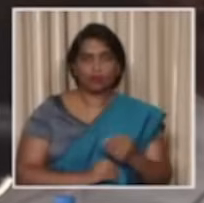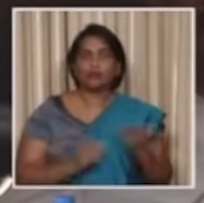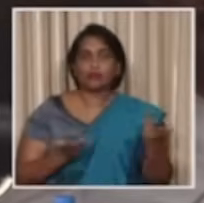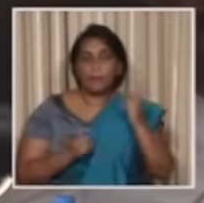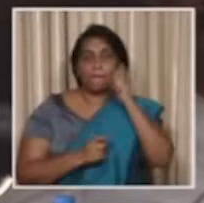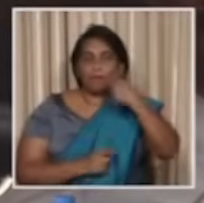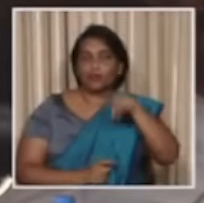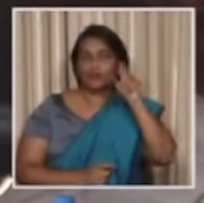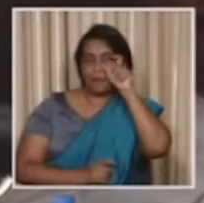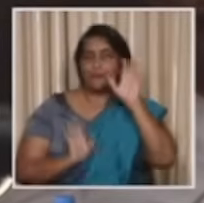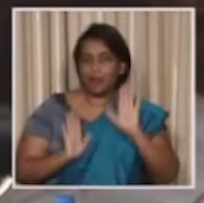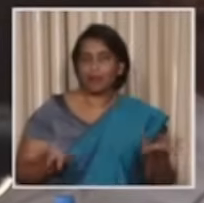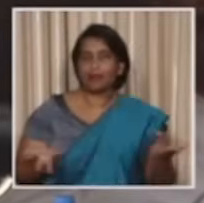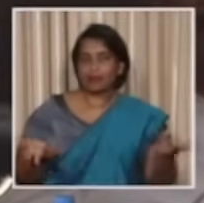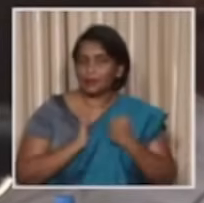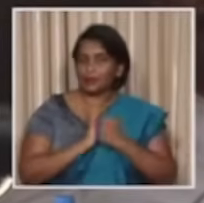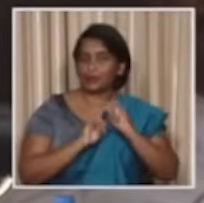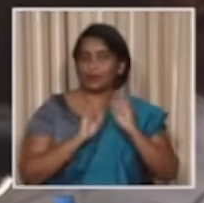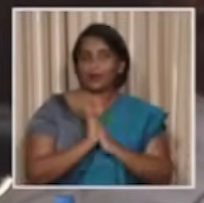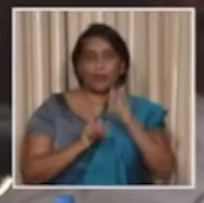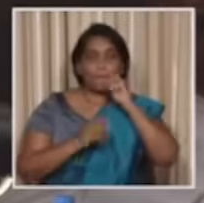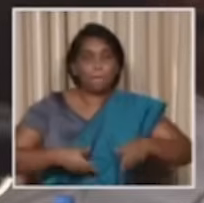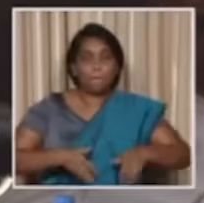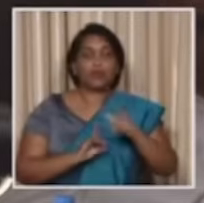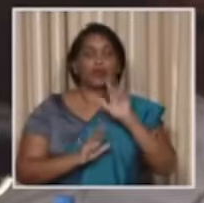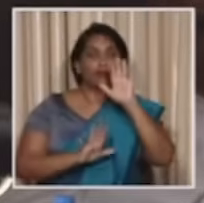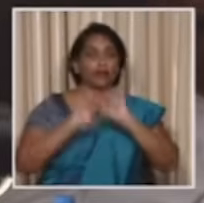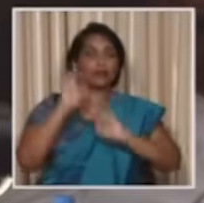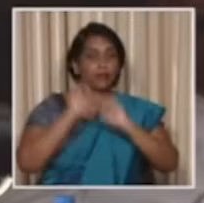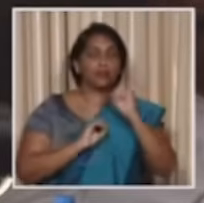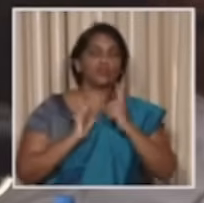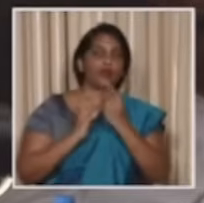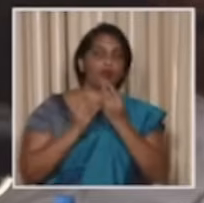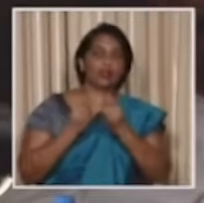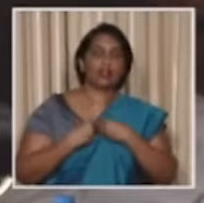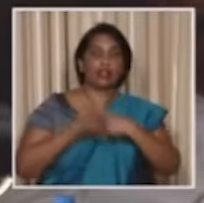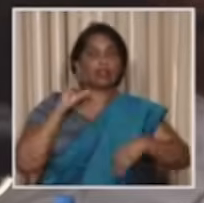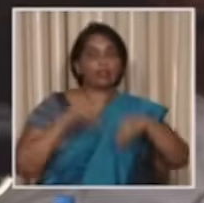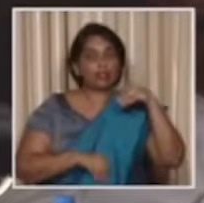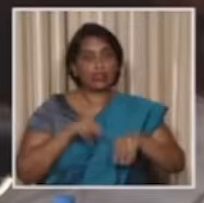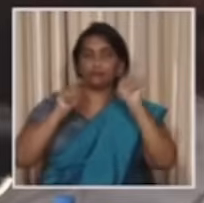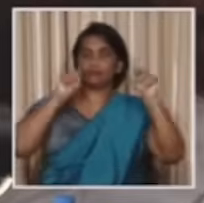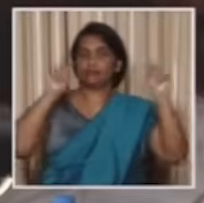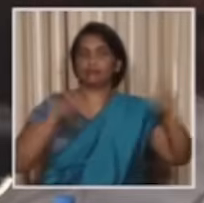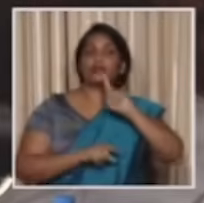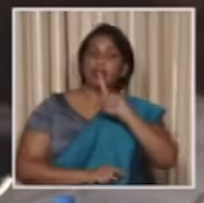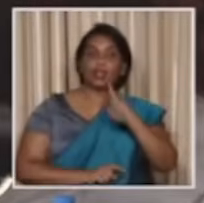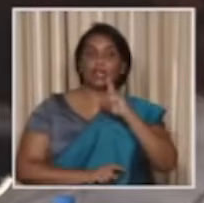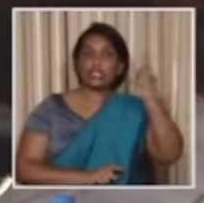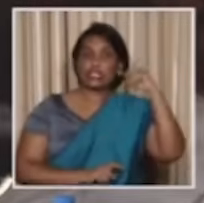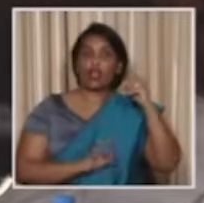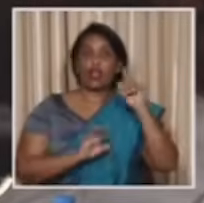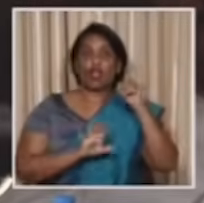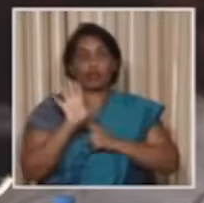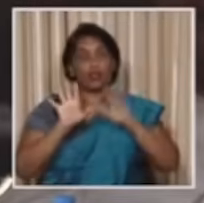මිනිස්සු බලාපොරොත්තු වෙන්නේ ගරු අගමැතිතුමා. මහපාරේ මිනිස්සු කියන්නේ අපිට 100%ක් ලැබෙනවා. දේශපාලනඥයෝ තැන් තැන් වල ගිහිල්ලා කියනවා ගිය අවුරුද්දේ